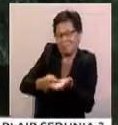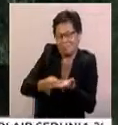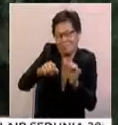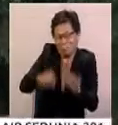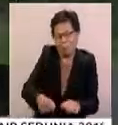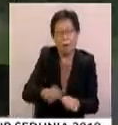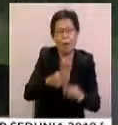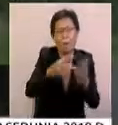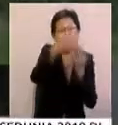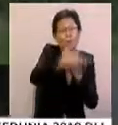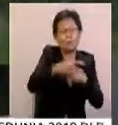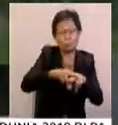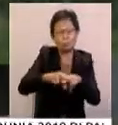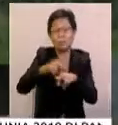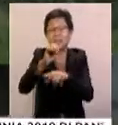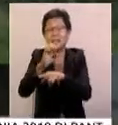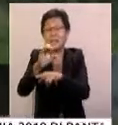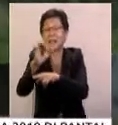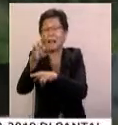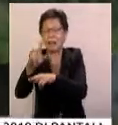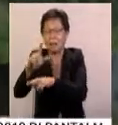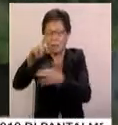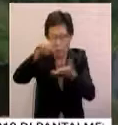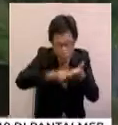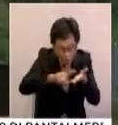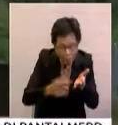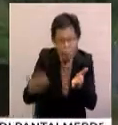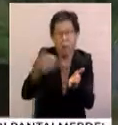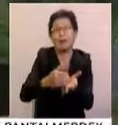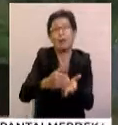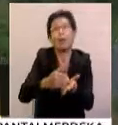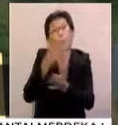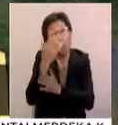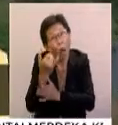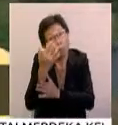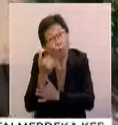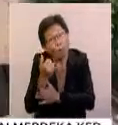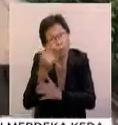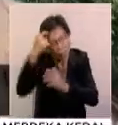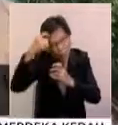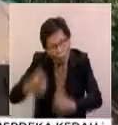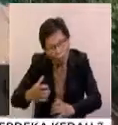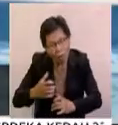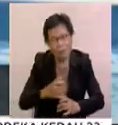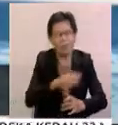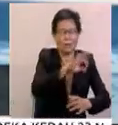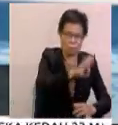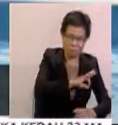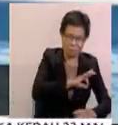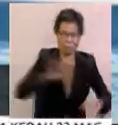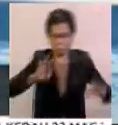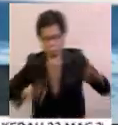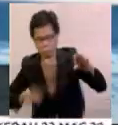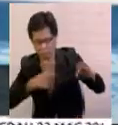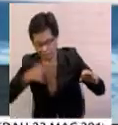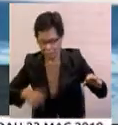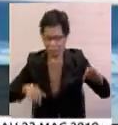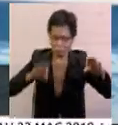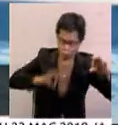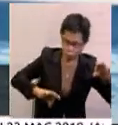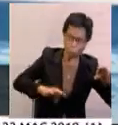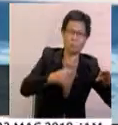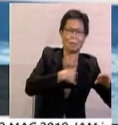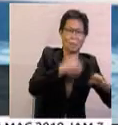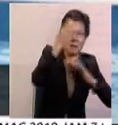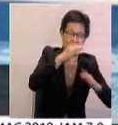Projek ECRL itu juga perlu diteliti semula bagi memastikan keputusan menang-menang diperoleh. Kerajaan